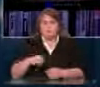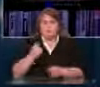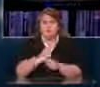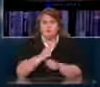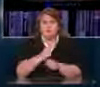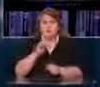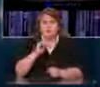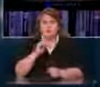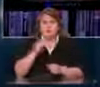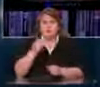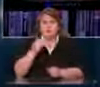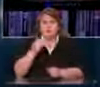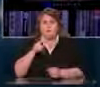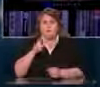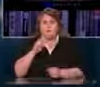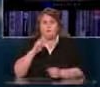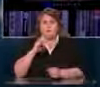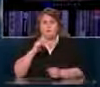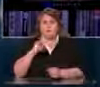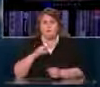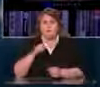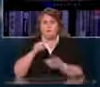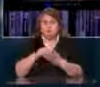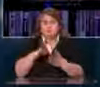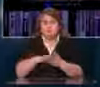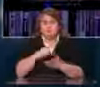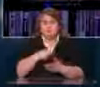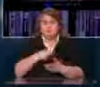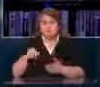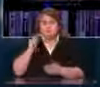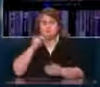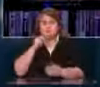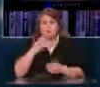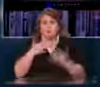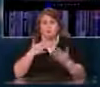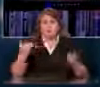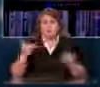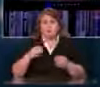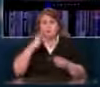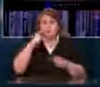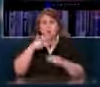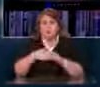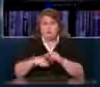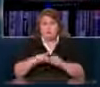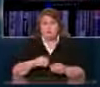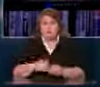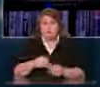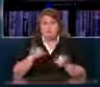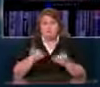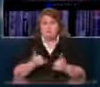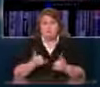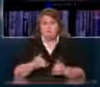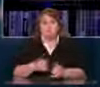рефлексию. Вы записывали в течение урока различные термины, новые определения понятия. А